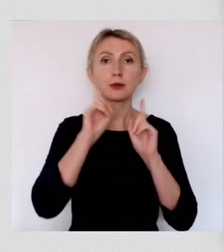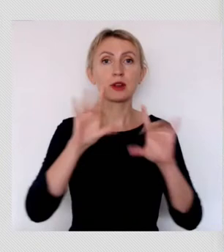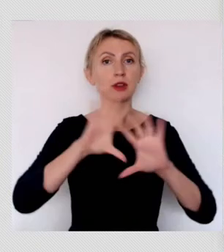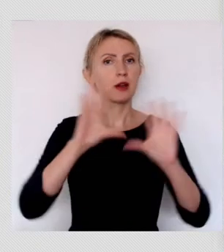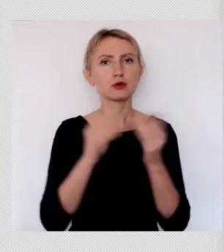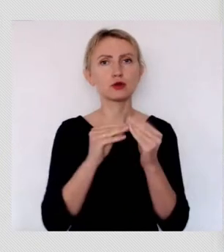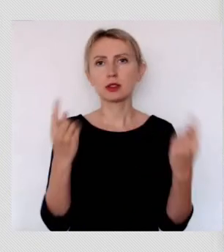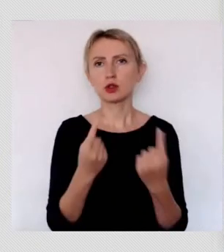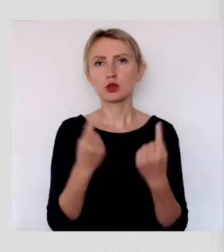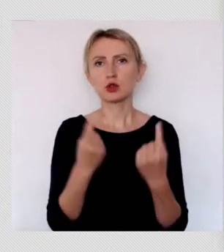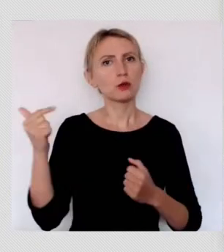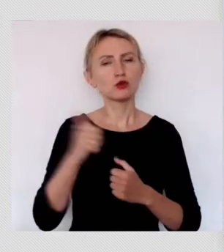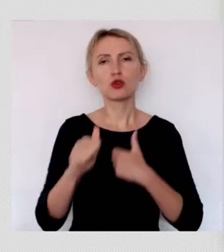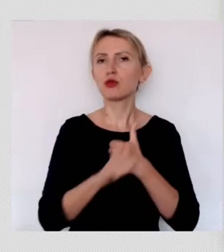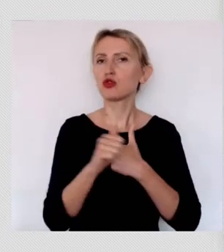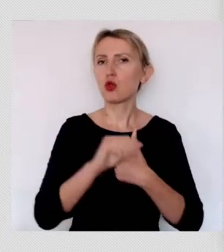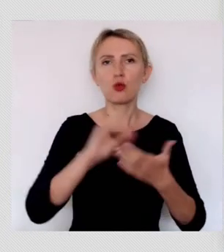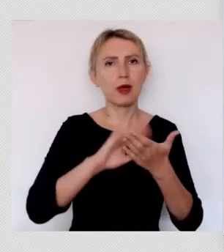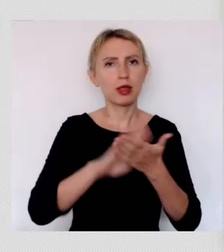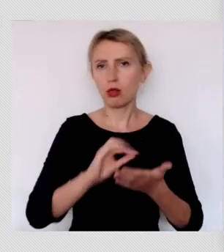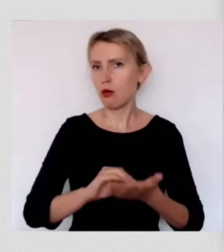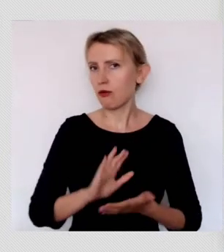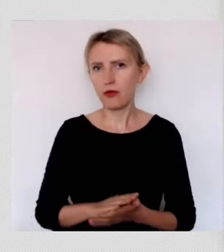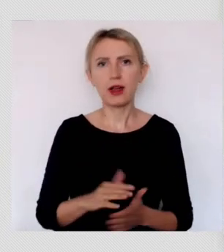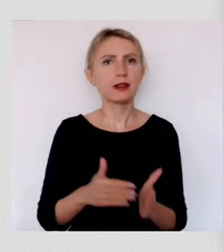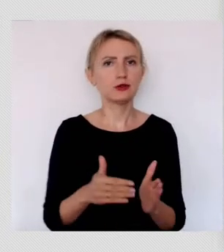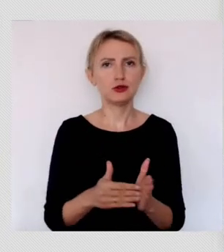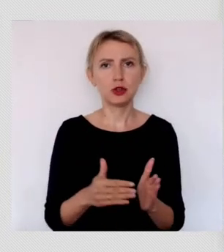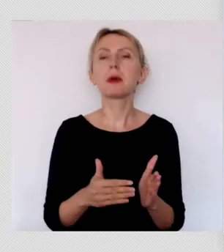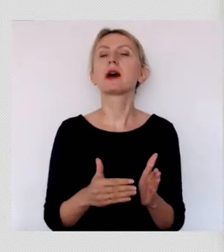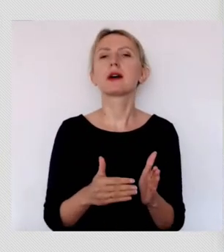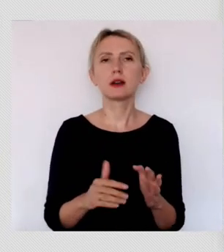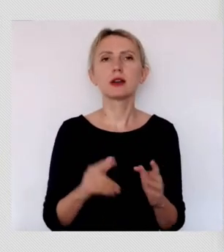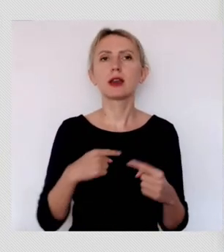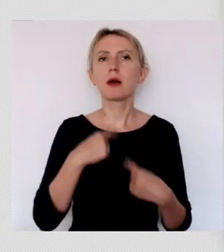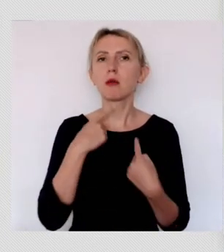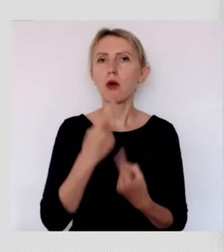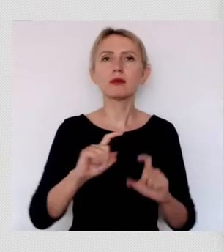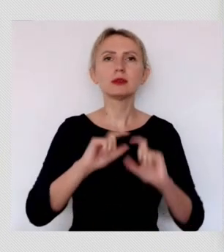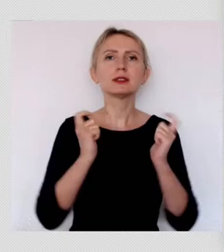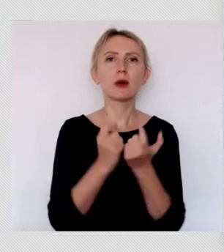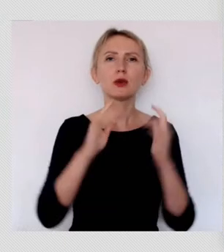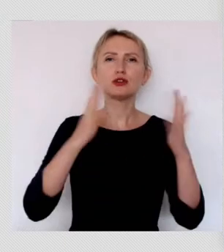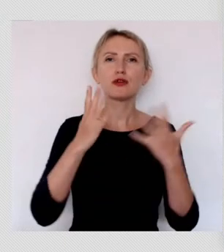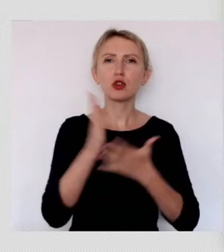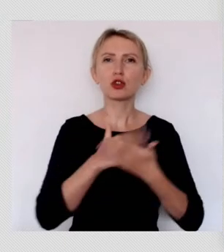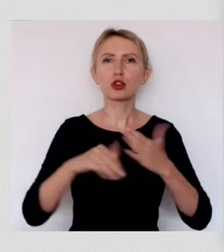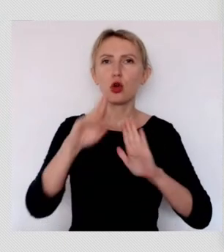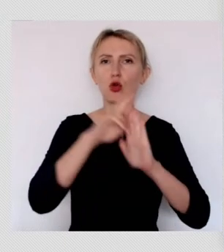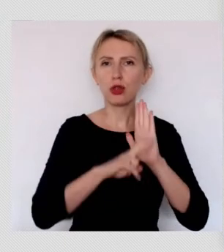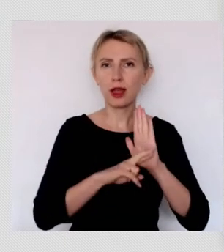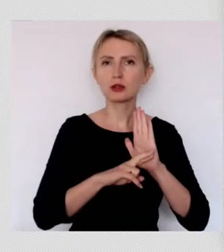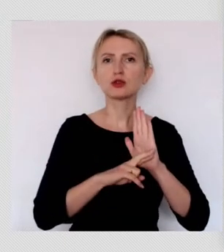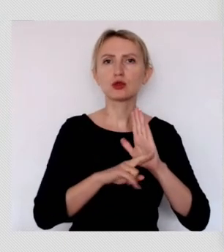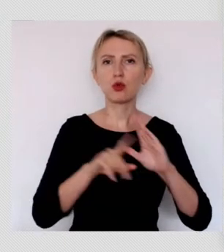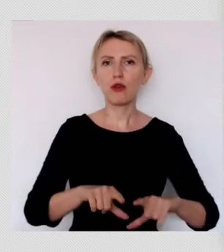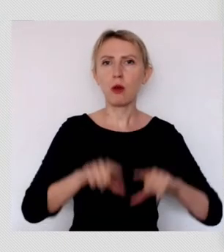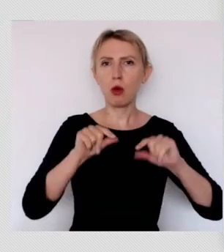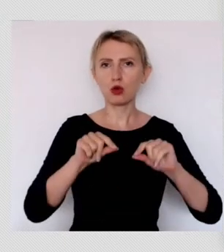przypadki muszą być dokumentowane i tutaj właśnie powiem, że ten cały 9 rozdział kodeksu